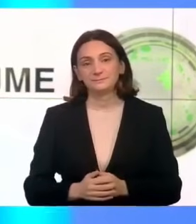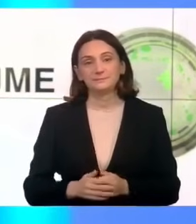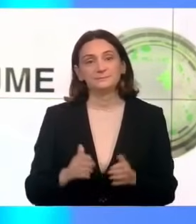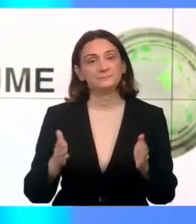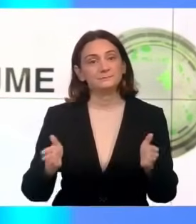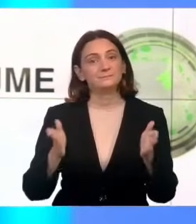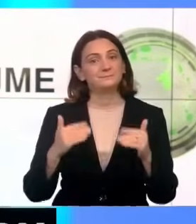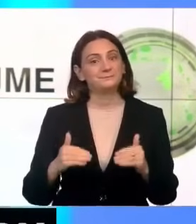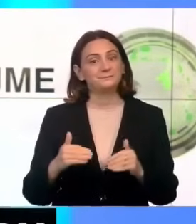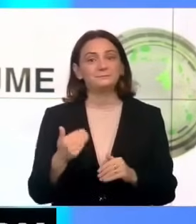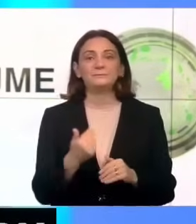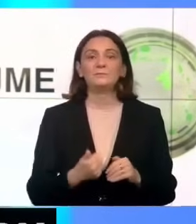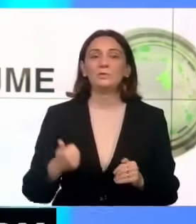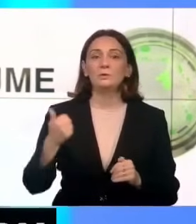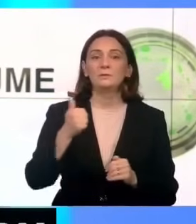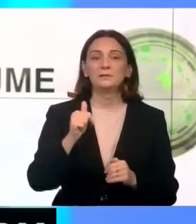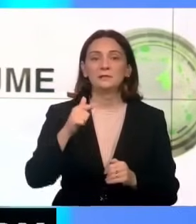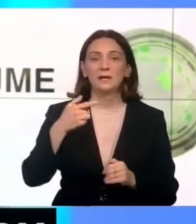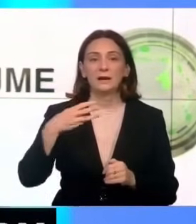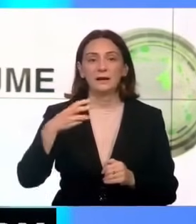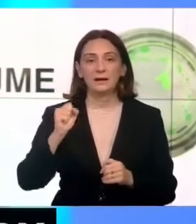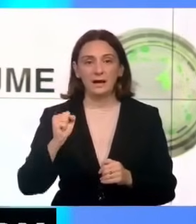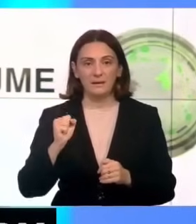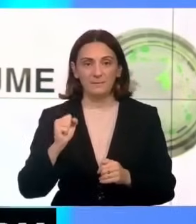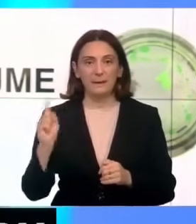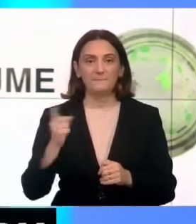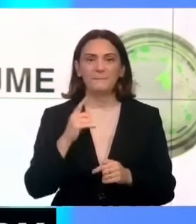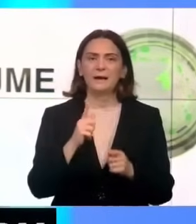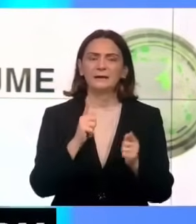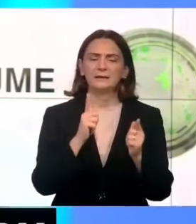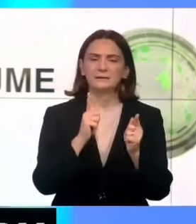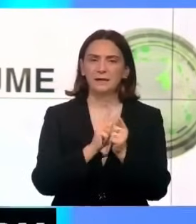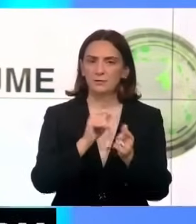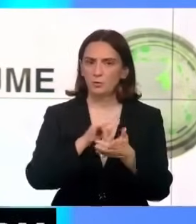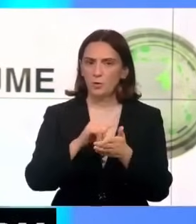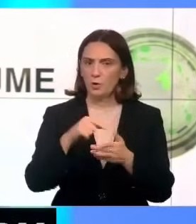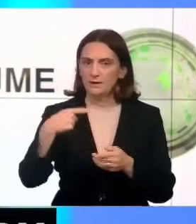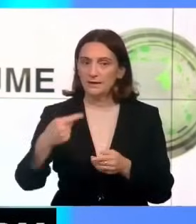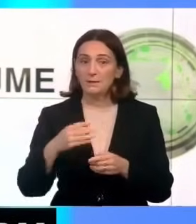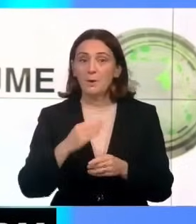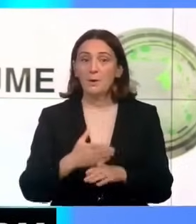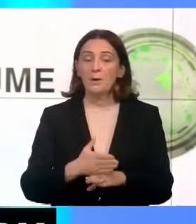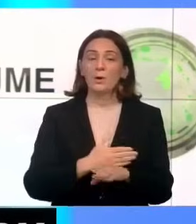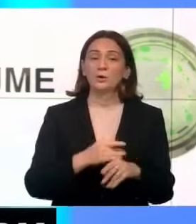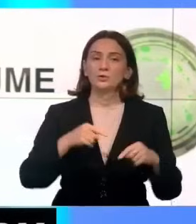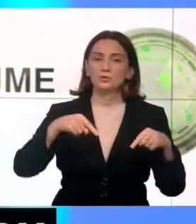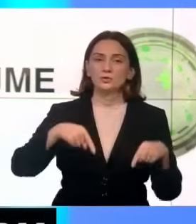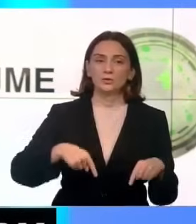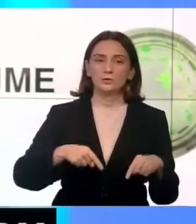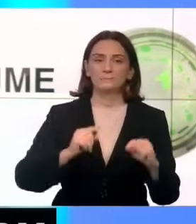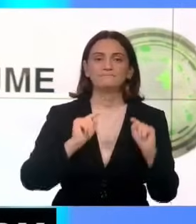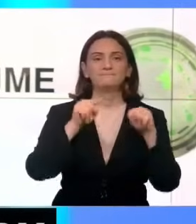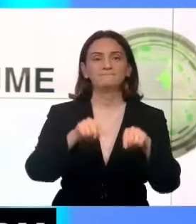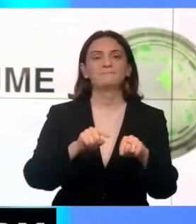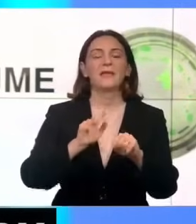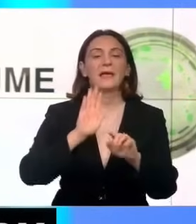Kryeministri Rama ndërkohë është bërë pjesë e ekspozitës Marian Goodman në New York në galerinë e famshme të artit